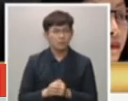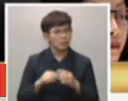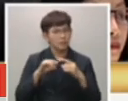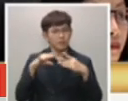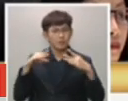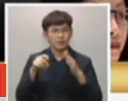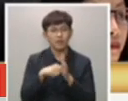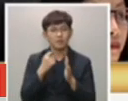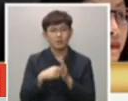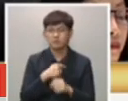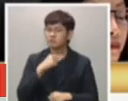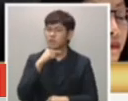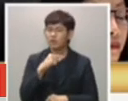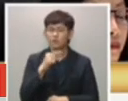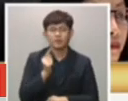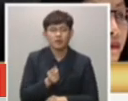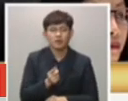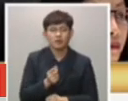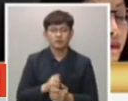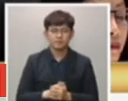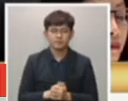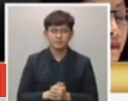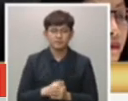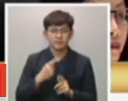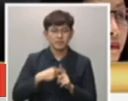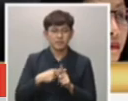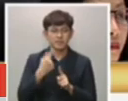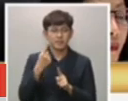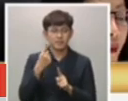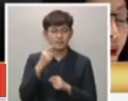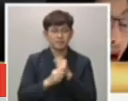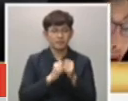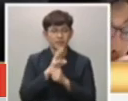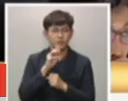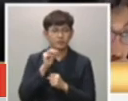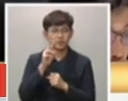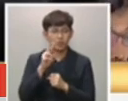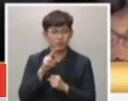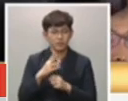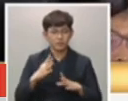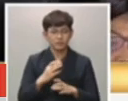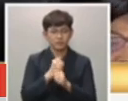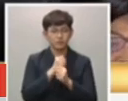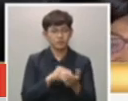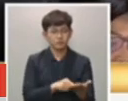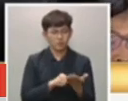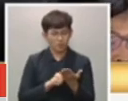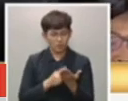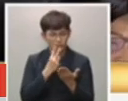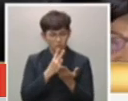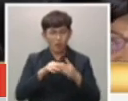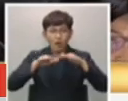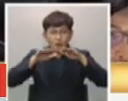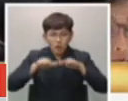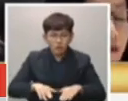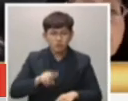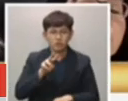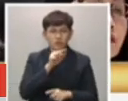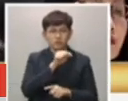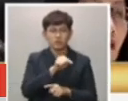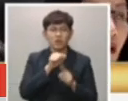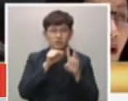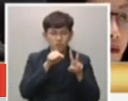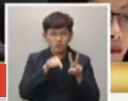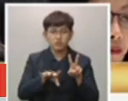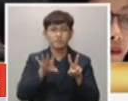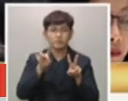จะเป็นตัวเลขติดลบในช่วง11เดือนของปี62ที่รายงานมาแล้วเนี่ยหดตัวเฉลี่ยร้อยละ 2.8 แทบทุกต